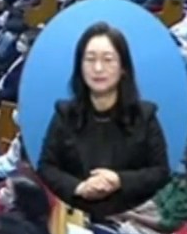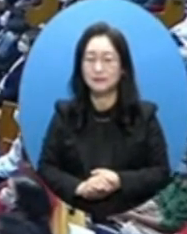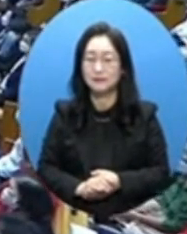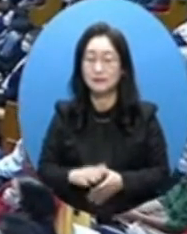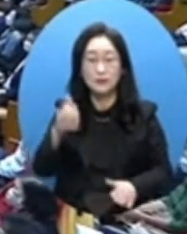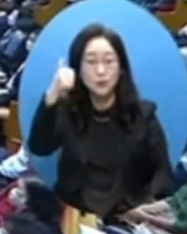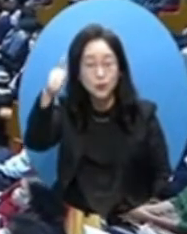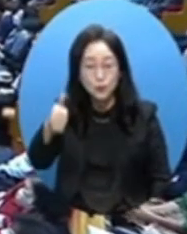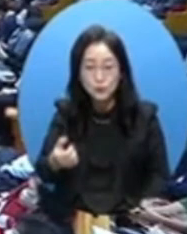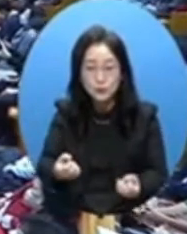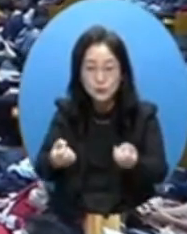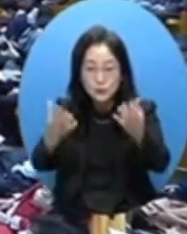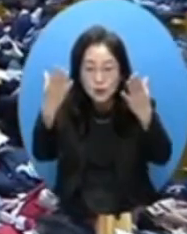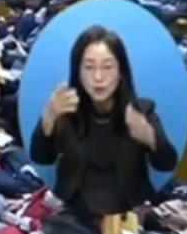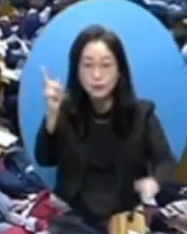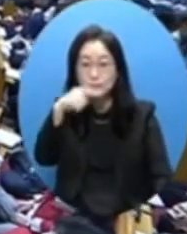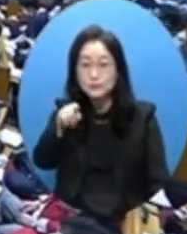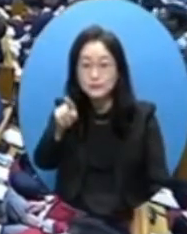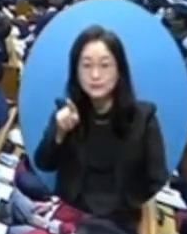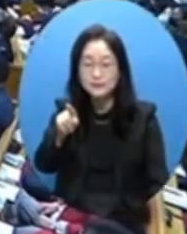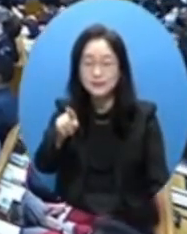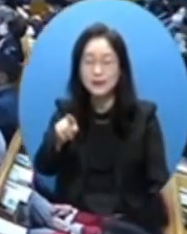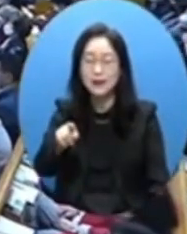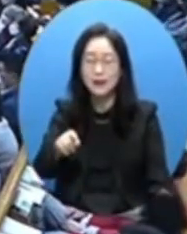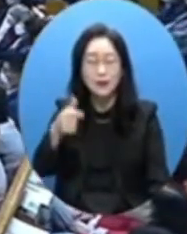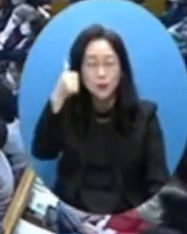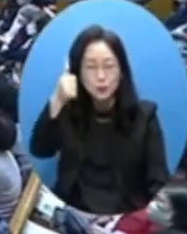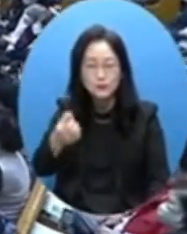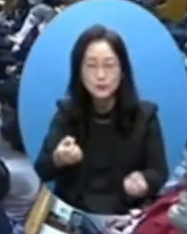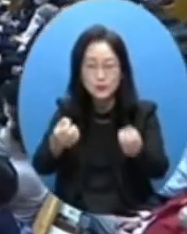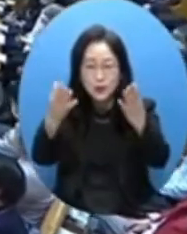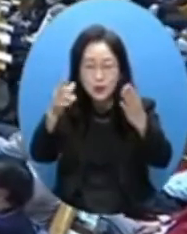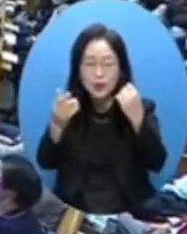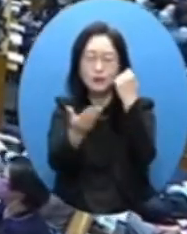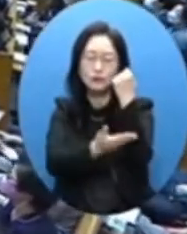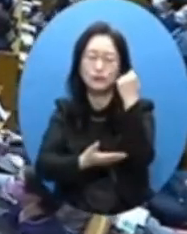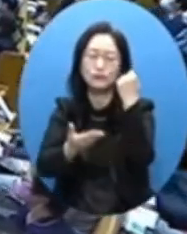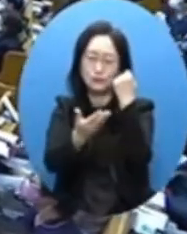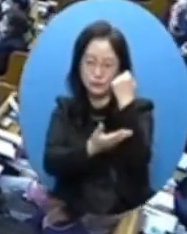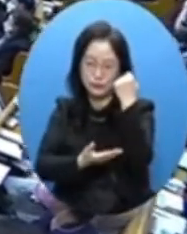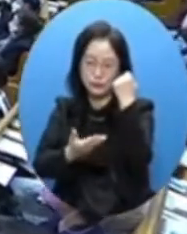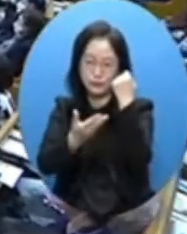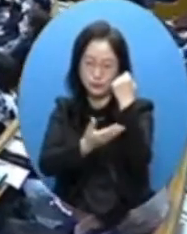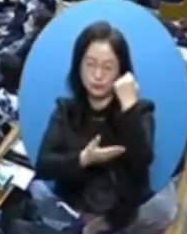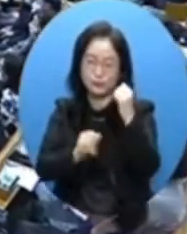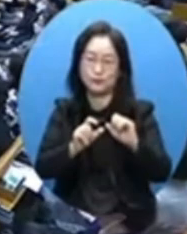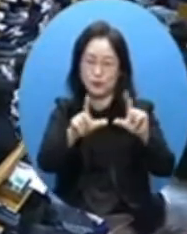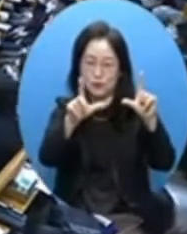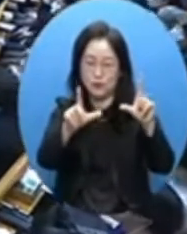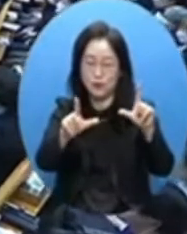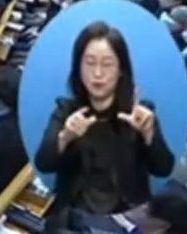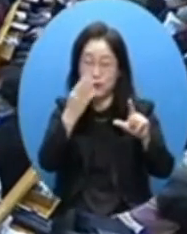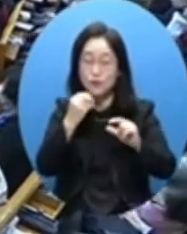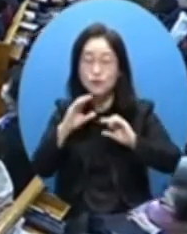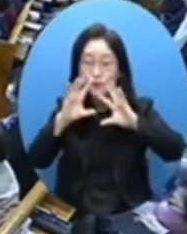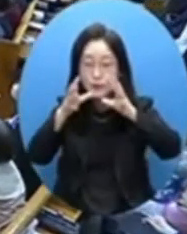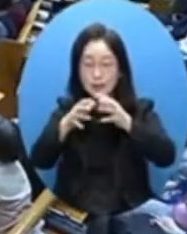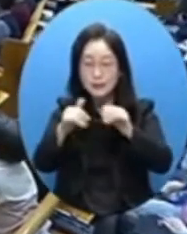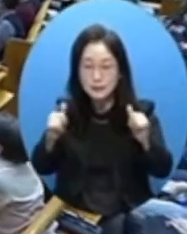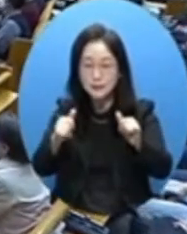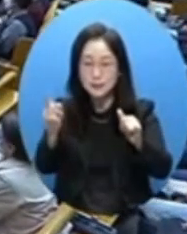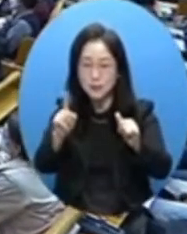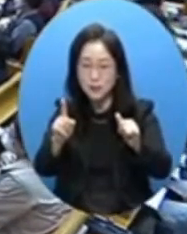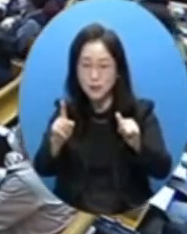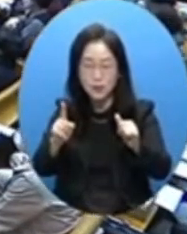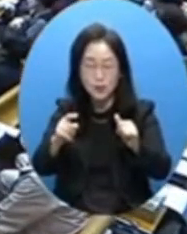오순절이란 무엇입니까 원래 50년은 추수 절기입니다 유대인들이 유월절이 지난 안식일 다음날 곧